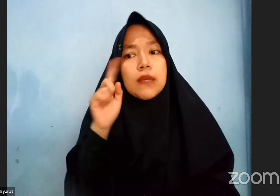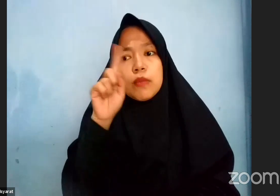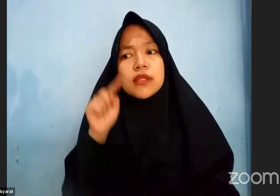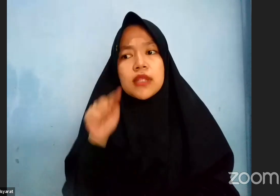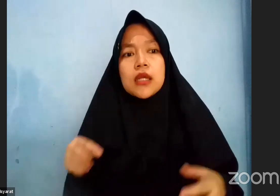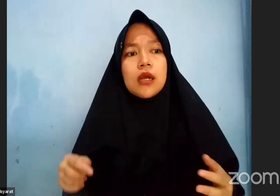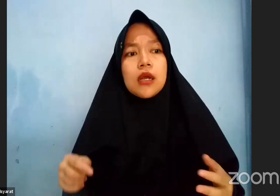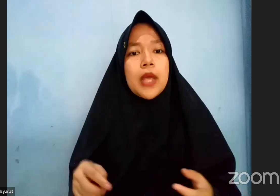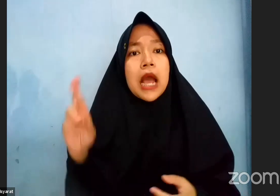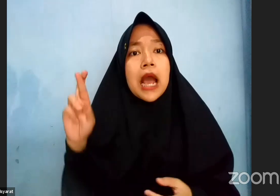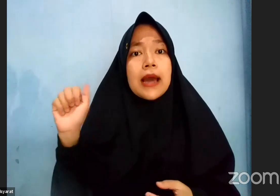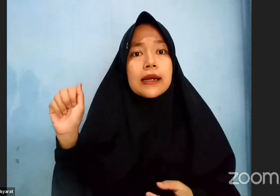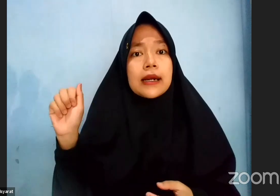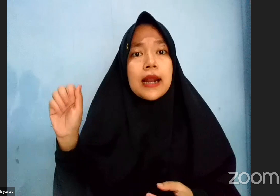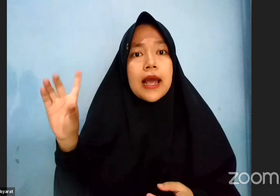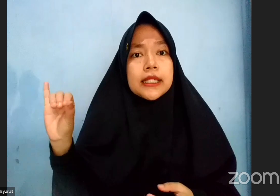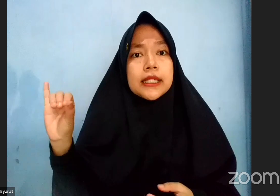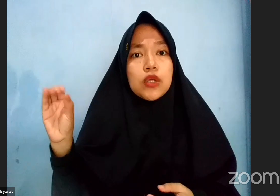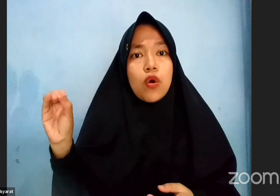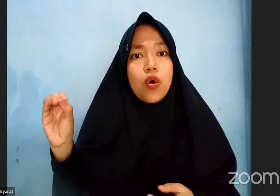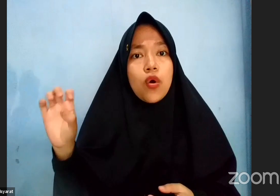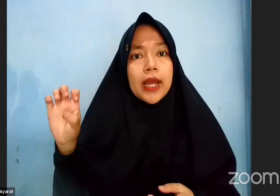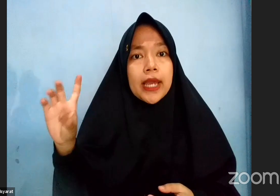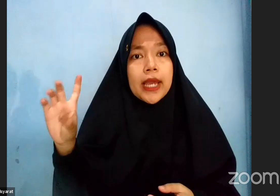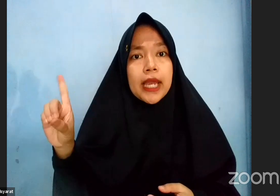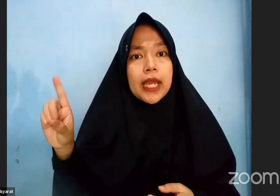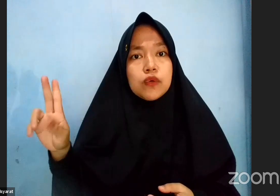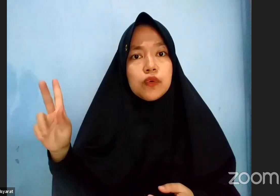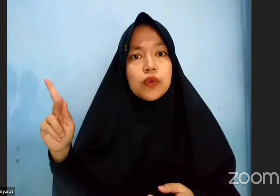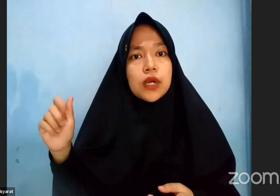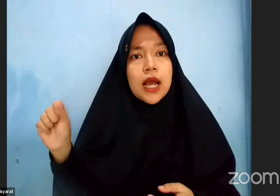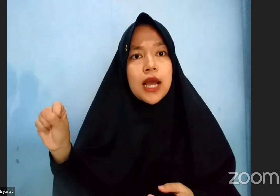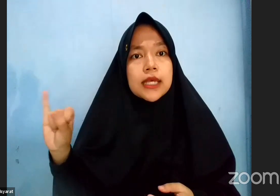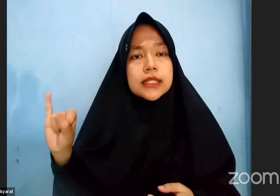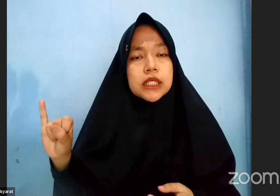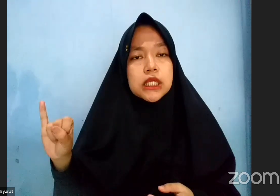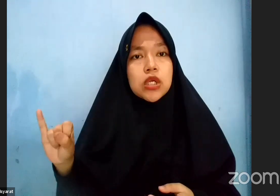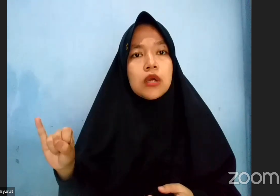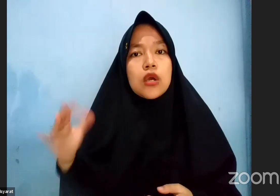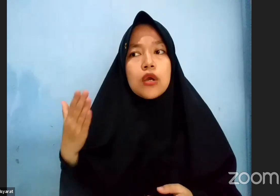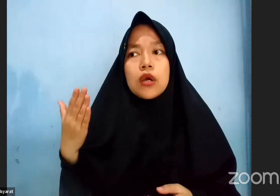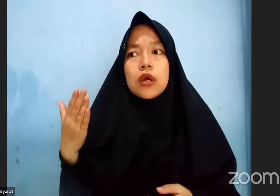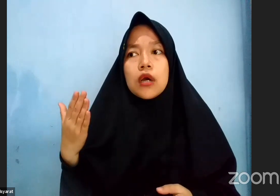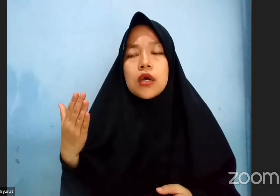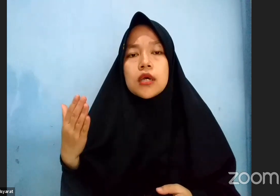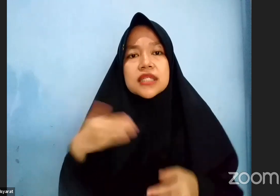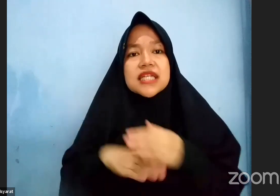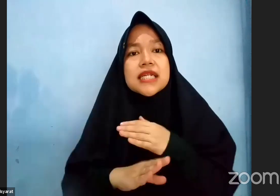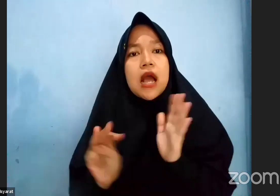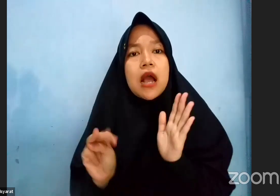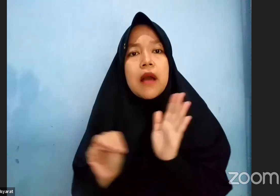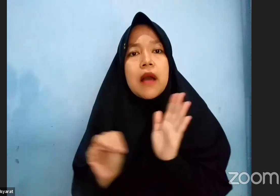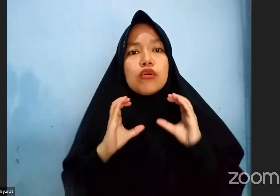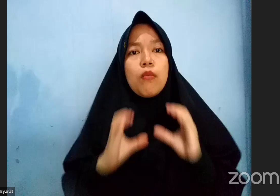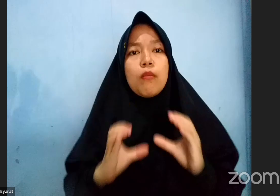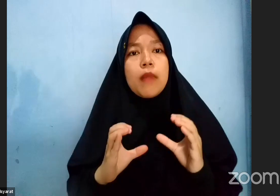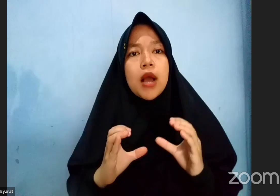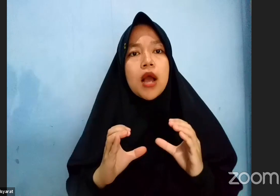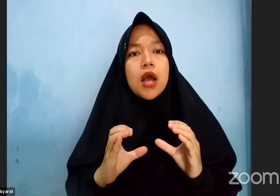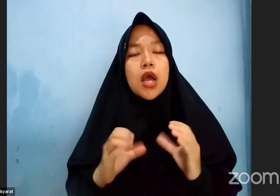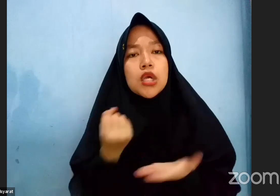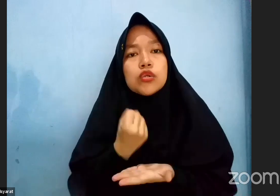sedang diproses dan kami juga bekerjasama dengan 100 radio yang ada di jadi